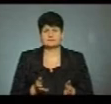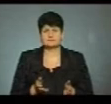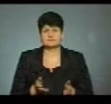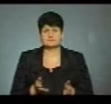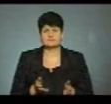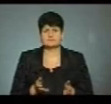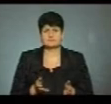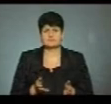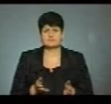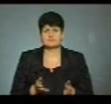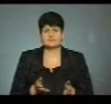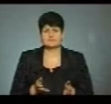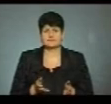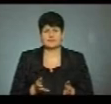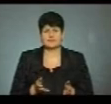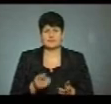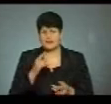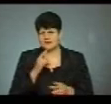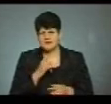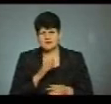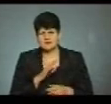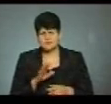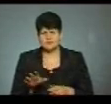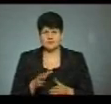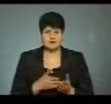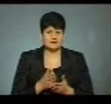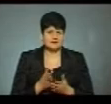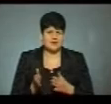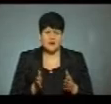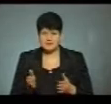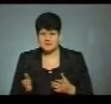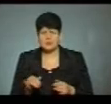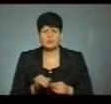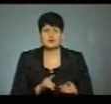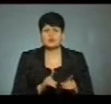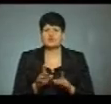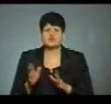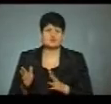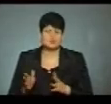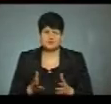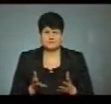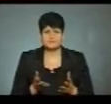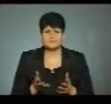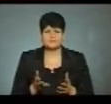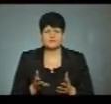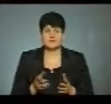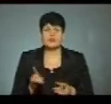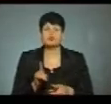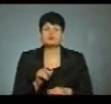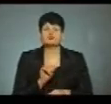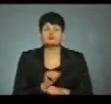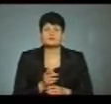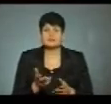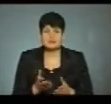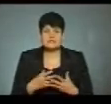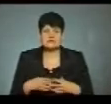скажімо так, теркани бігали. Незрозуміло напрямки, куди, що, як, де, на чому зупинитись.